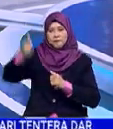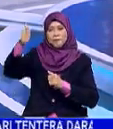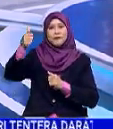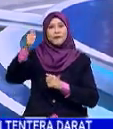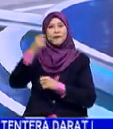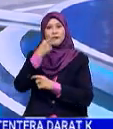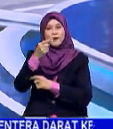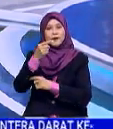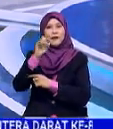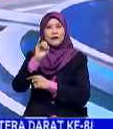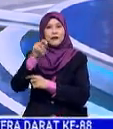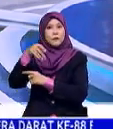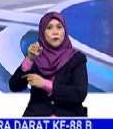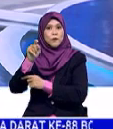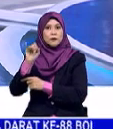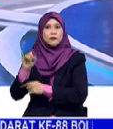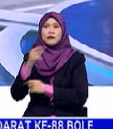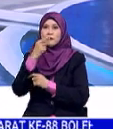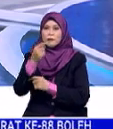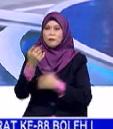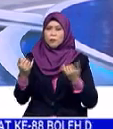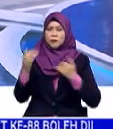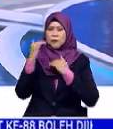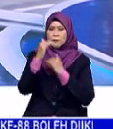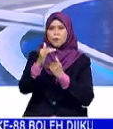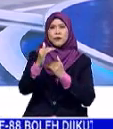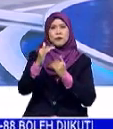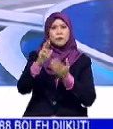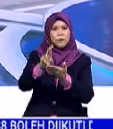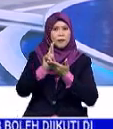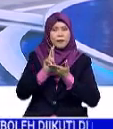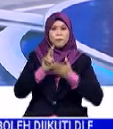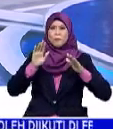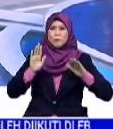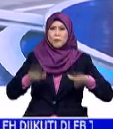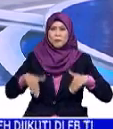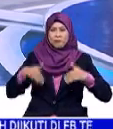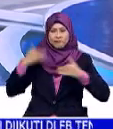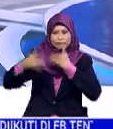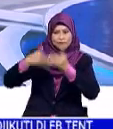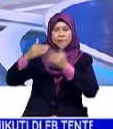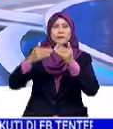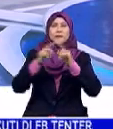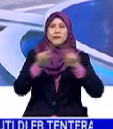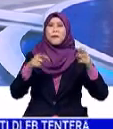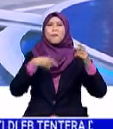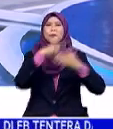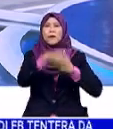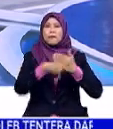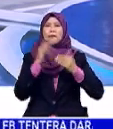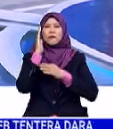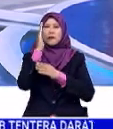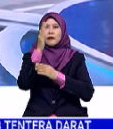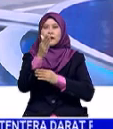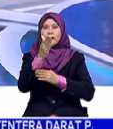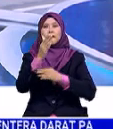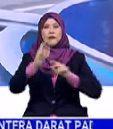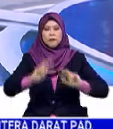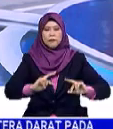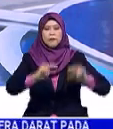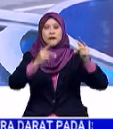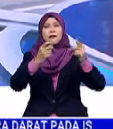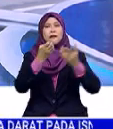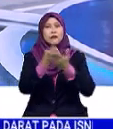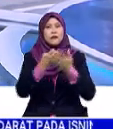iProperty, Shailendra Nathan, meskipun tempoh pemulihan tidak sepantas dijangkakan, program berkenaan akan mendorong pemulihan pasaran